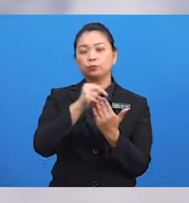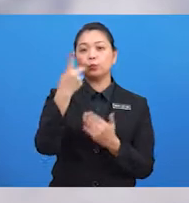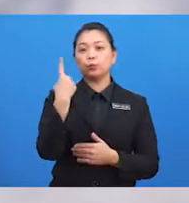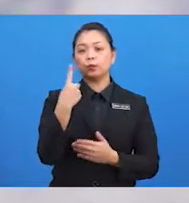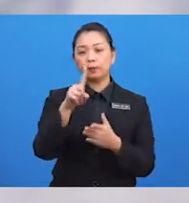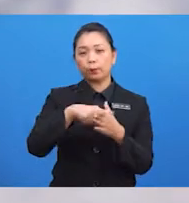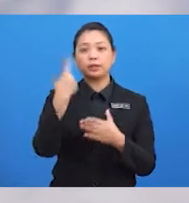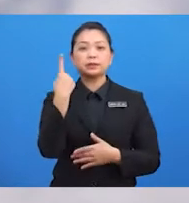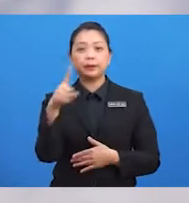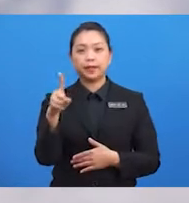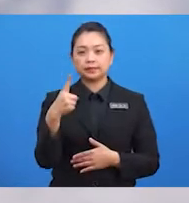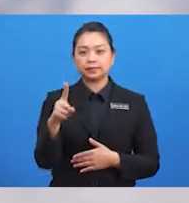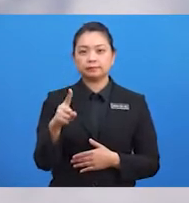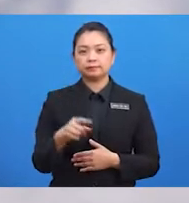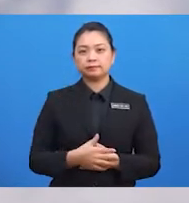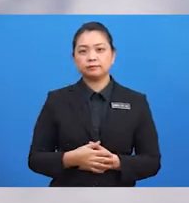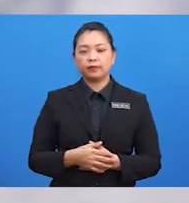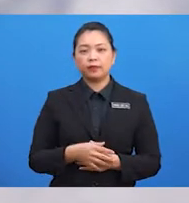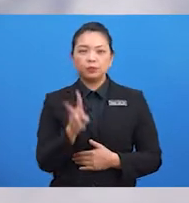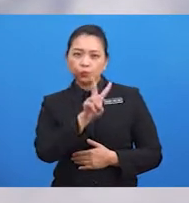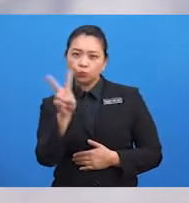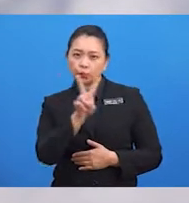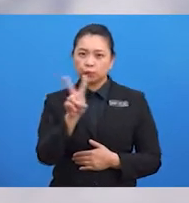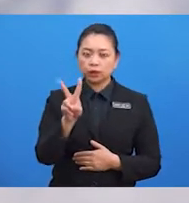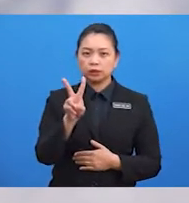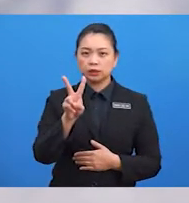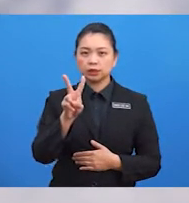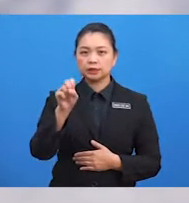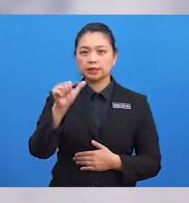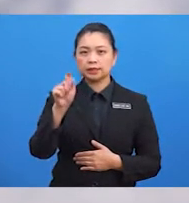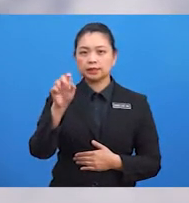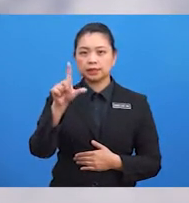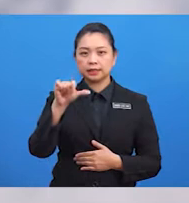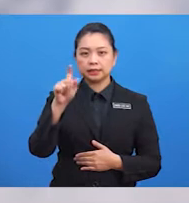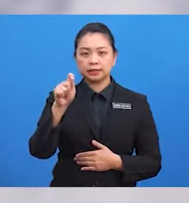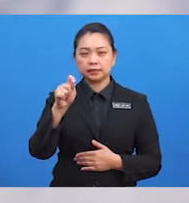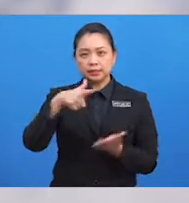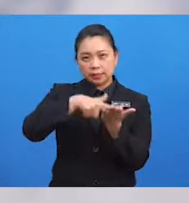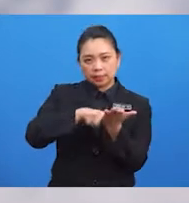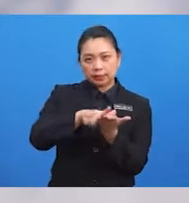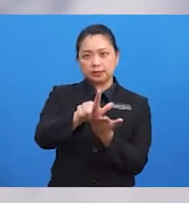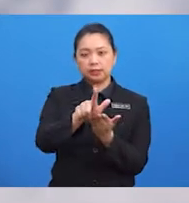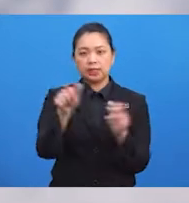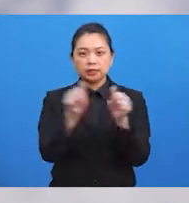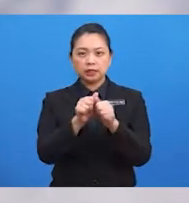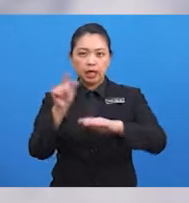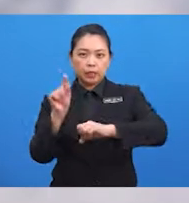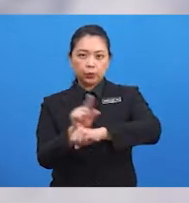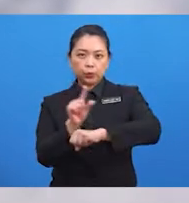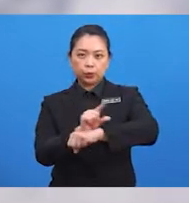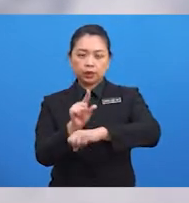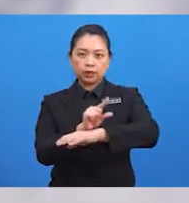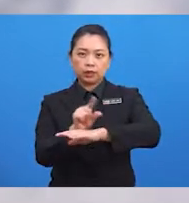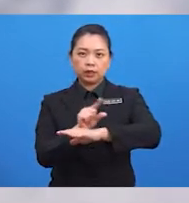November 1996. Kedua-dua satelit ini dilancarkan menggunakan roket